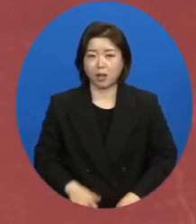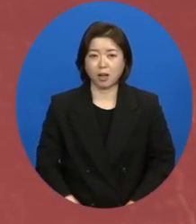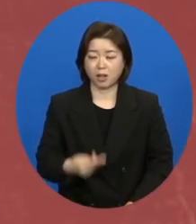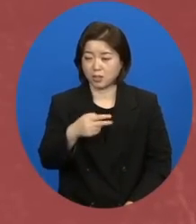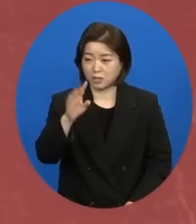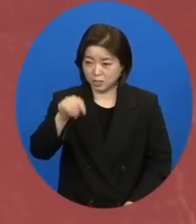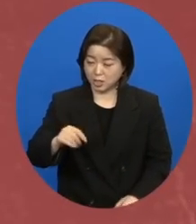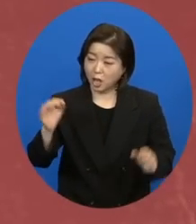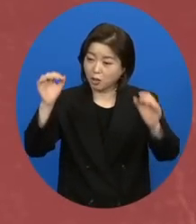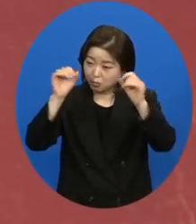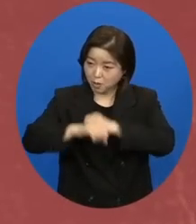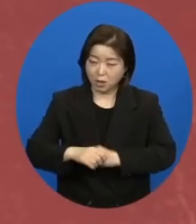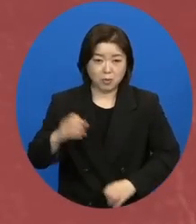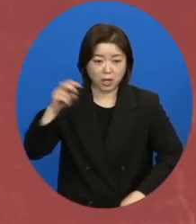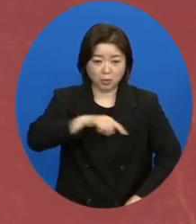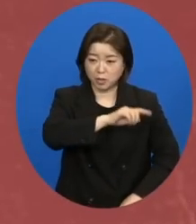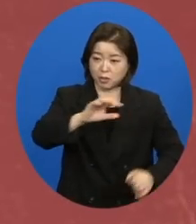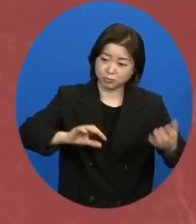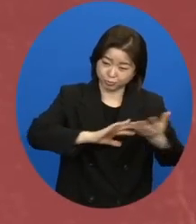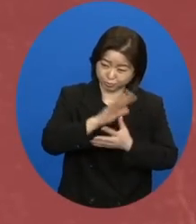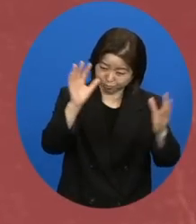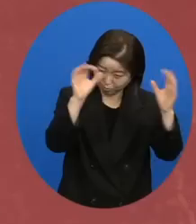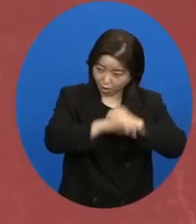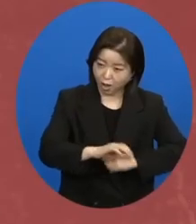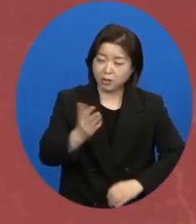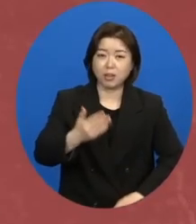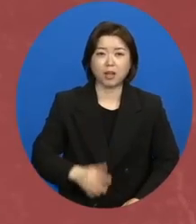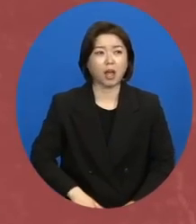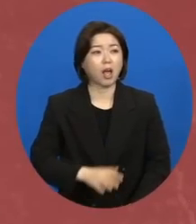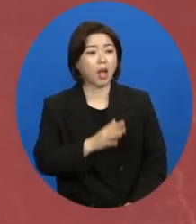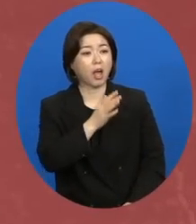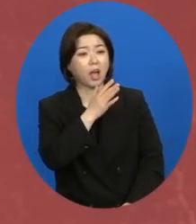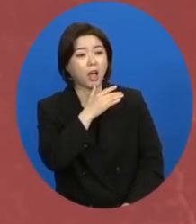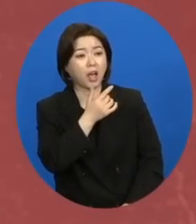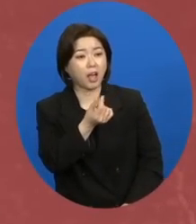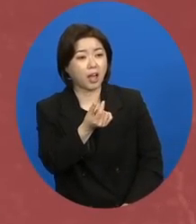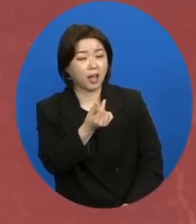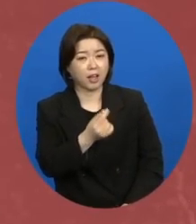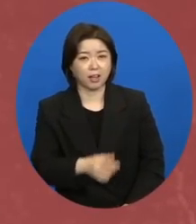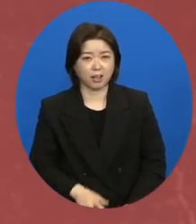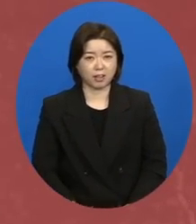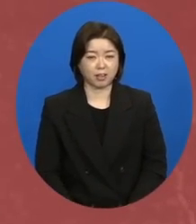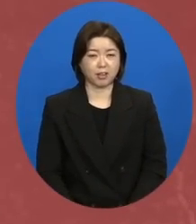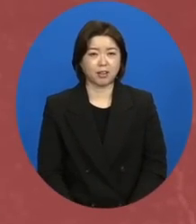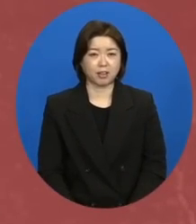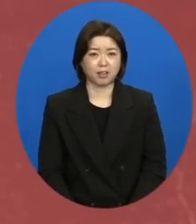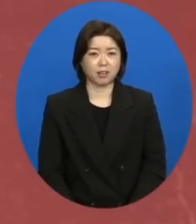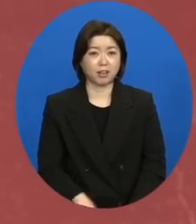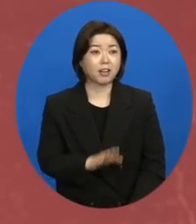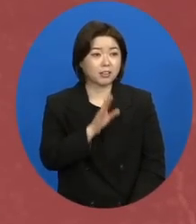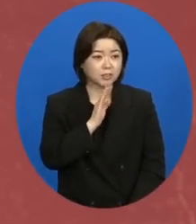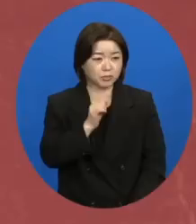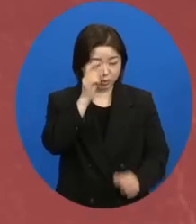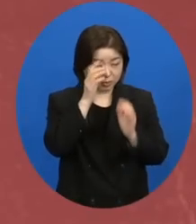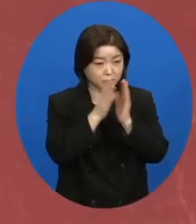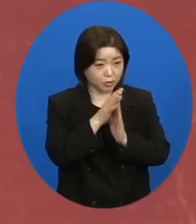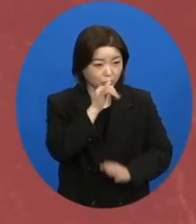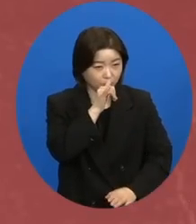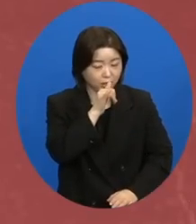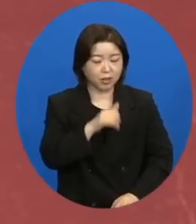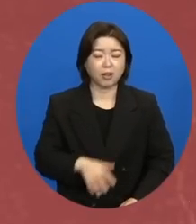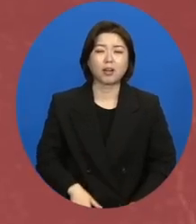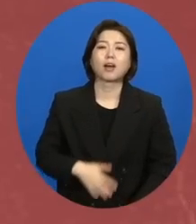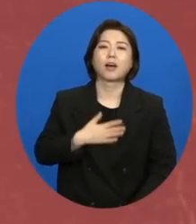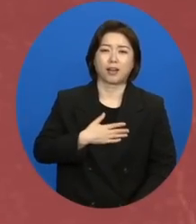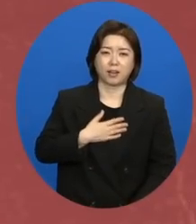대우가 망하면 갑자기 여기 난리 납니다. 아 그래서 그렇군요. 아 진짜 기도하시는군요. 제가